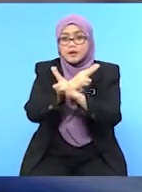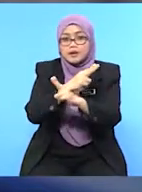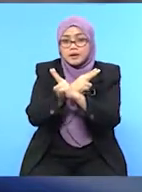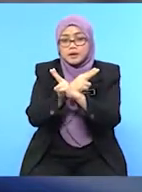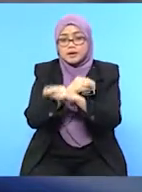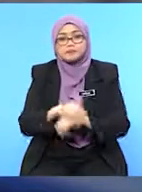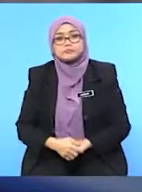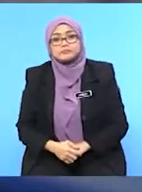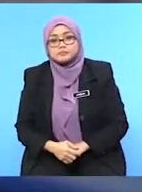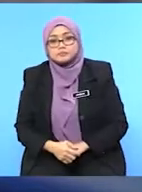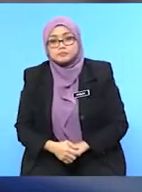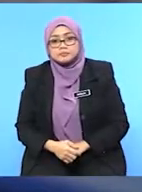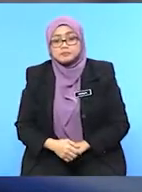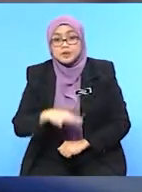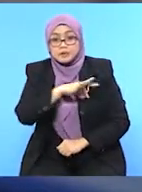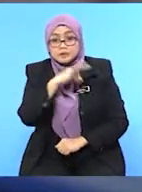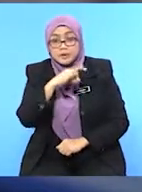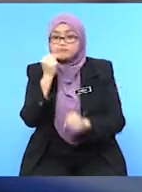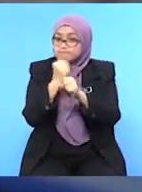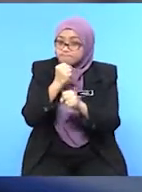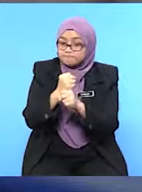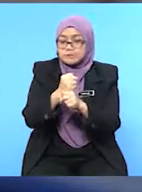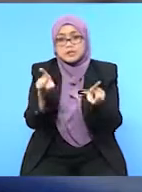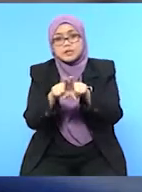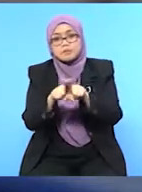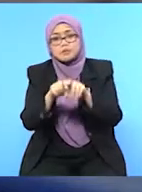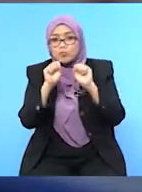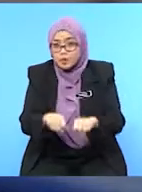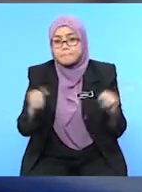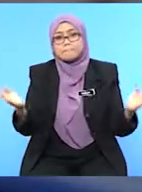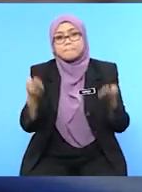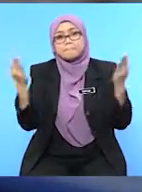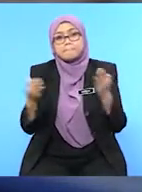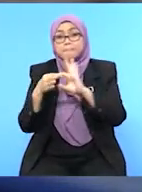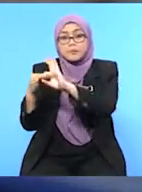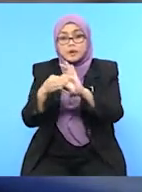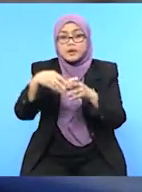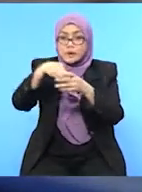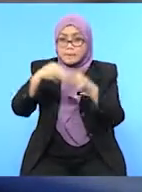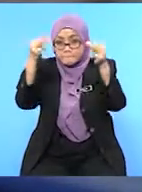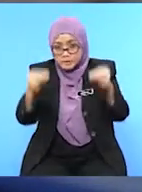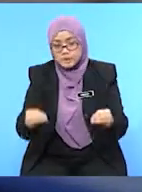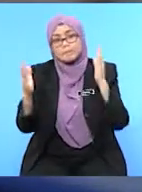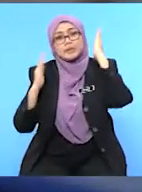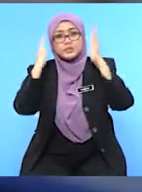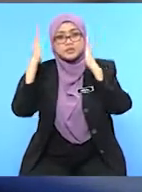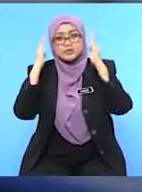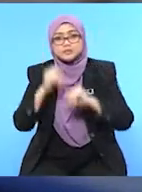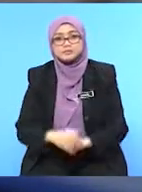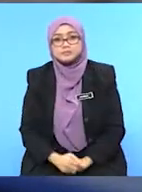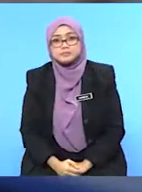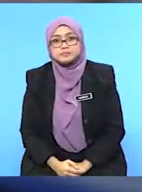dengan semangat toleransi dan hormat menghormati ini mampu memupuk aku paduan dalam keadaan masyarakat miss you